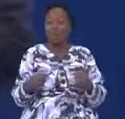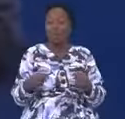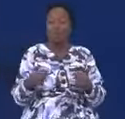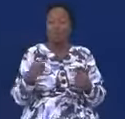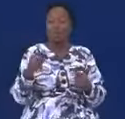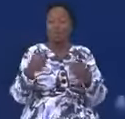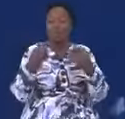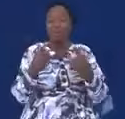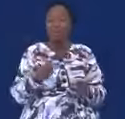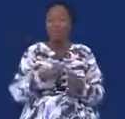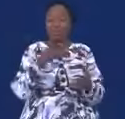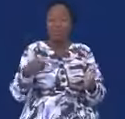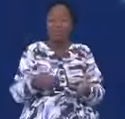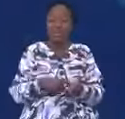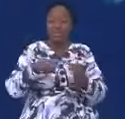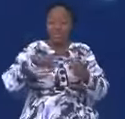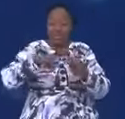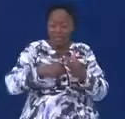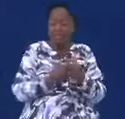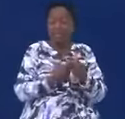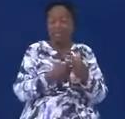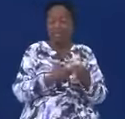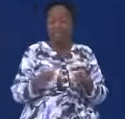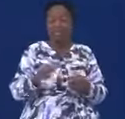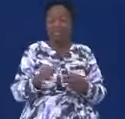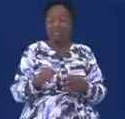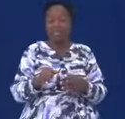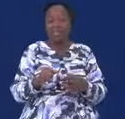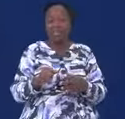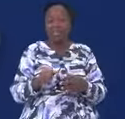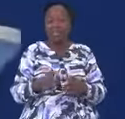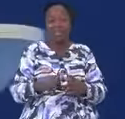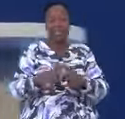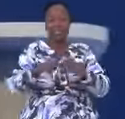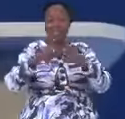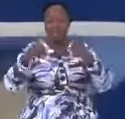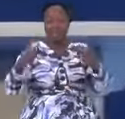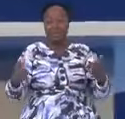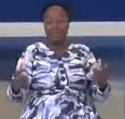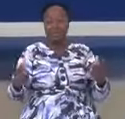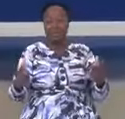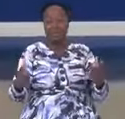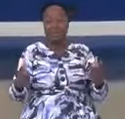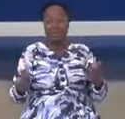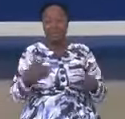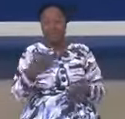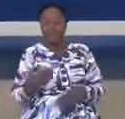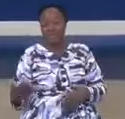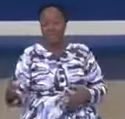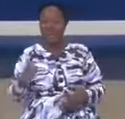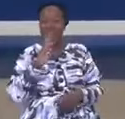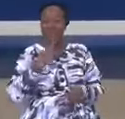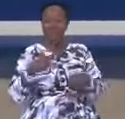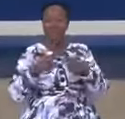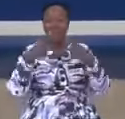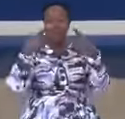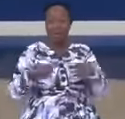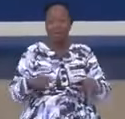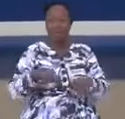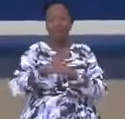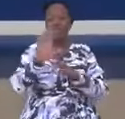début les choses naturelles vont se produit dans ta vie au nom de